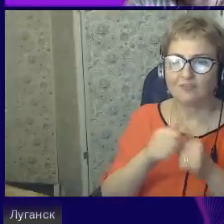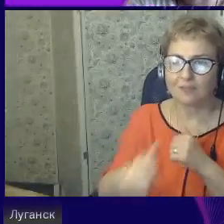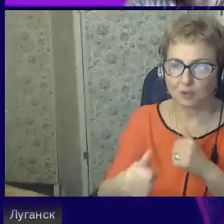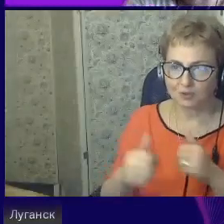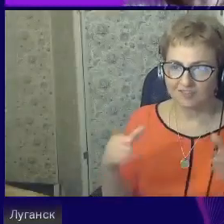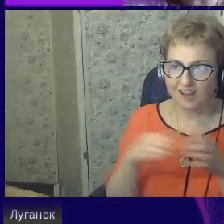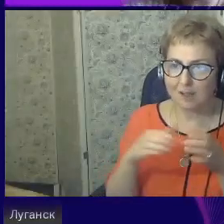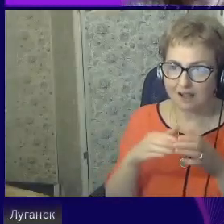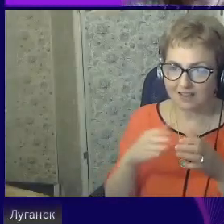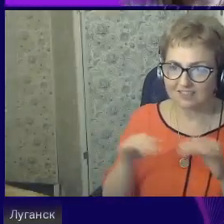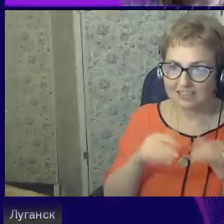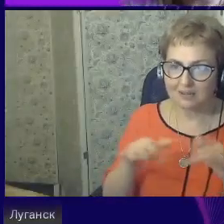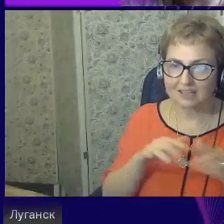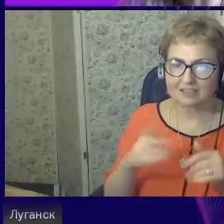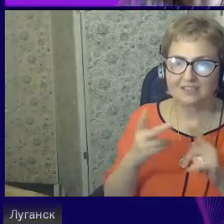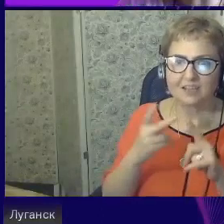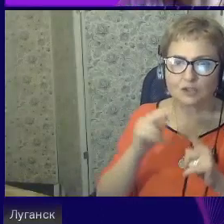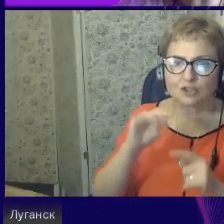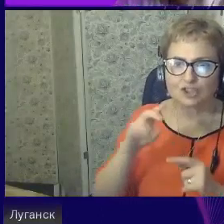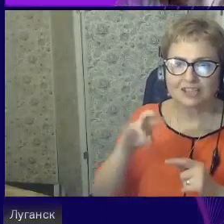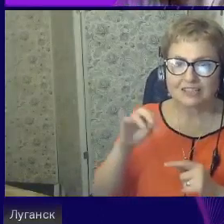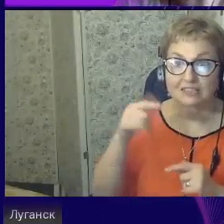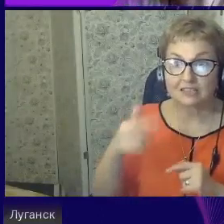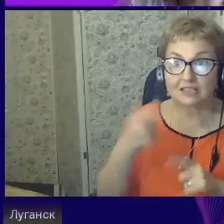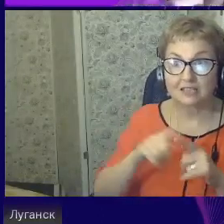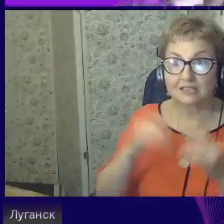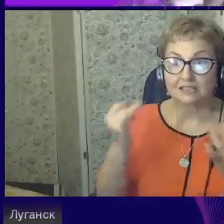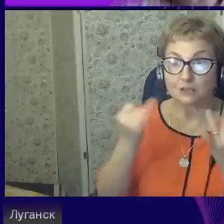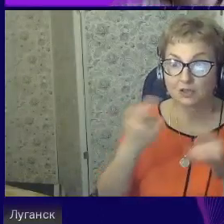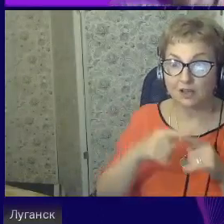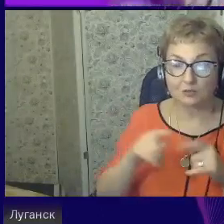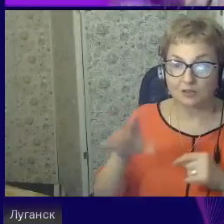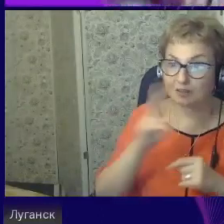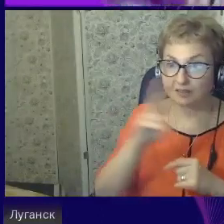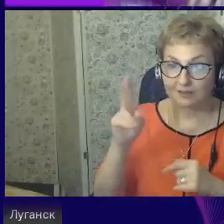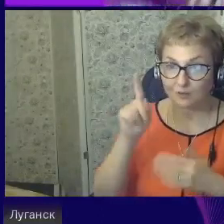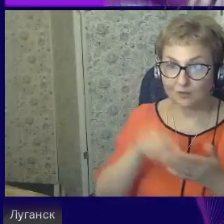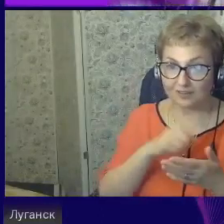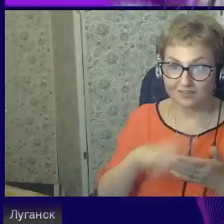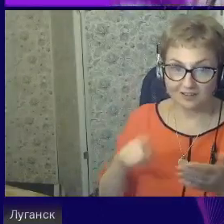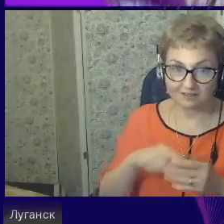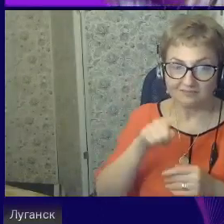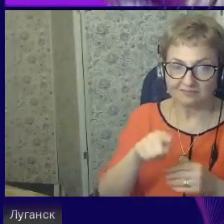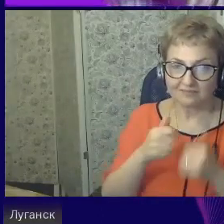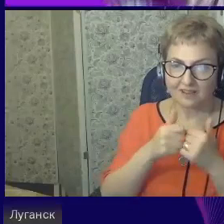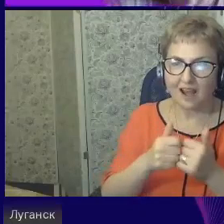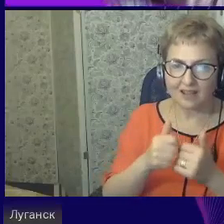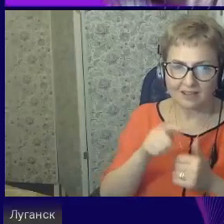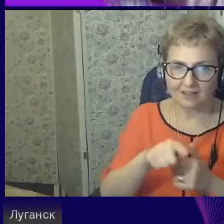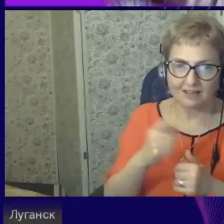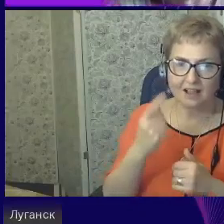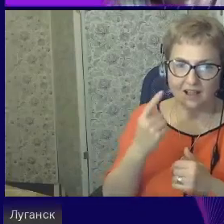взаимодействии. Второе. Чирлидинг. А чирлидинг – это история, в которую никто не верил. Вот, то есть там коллеги